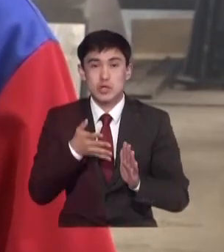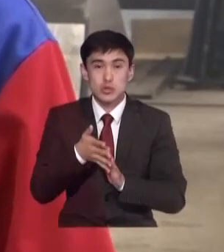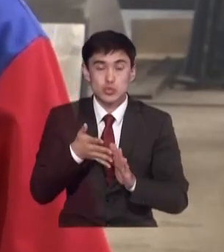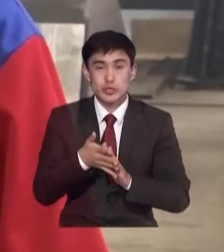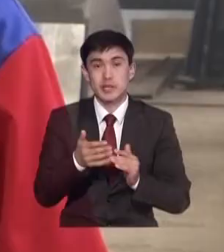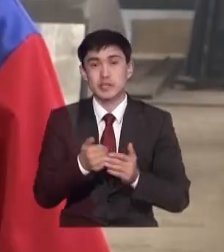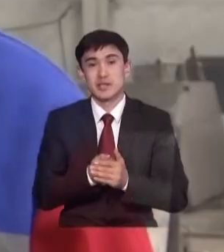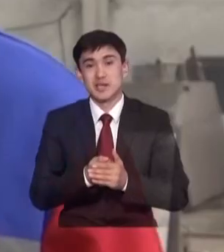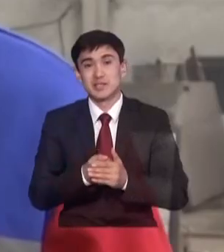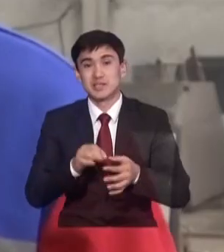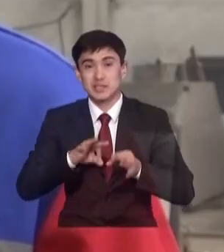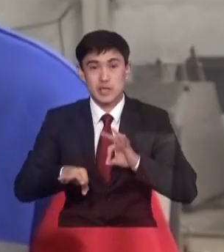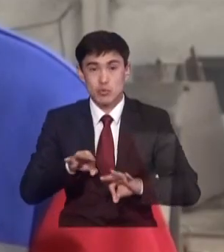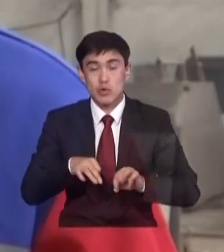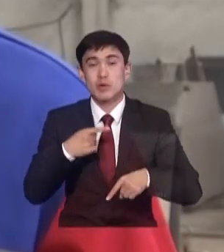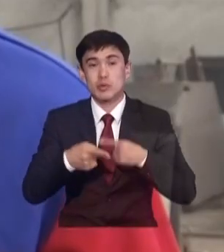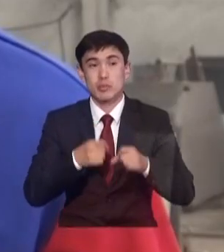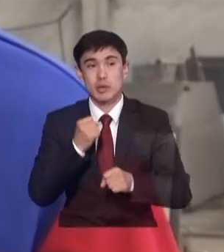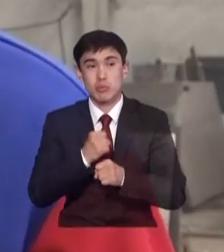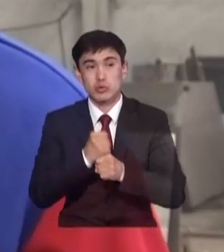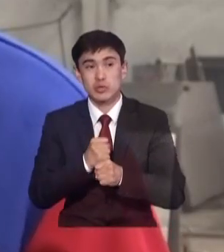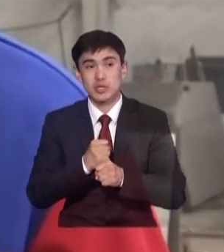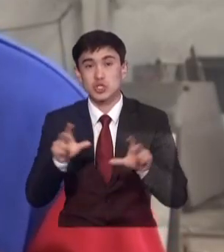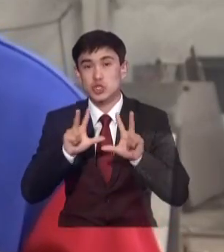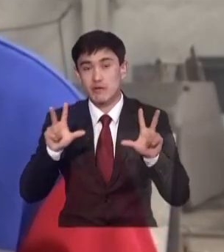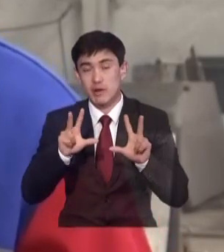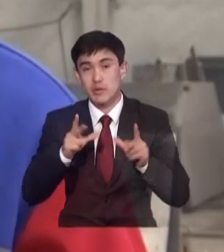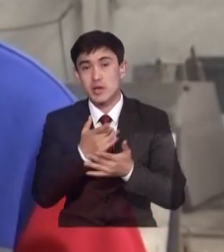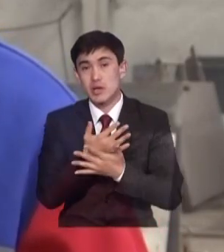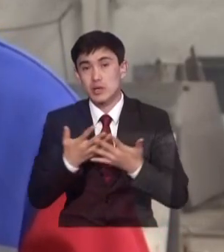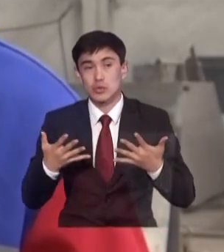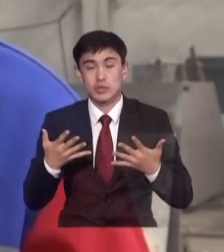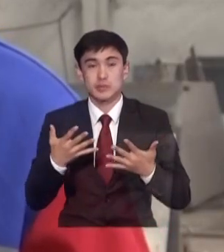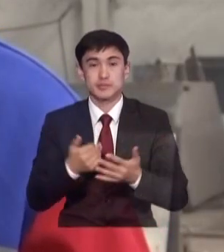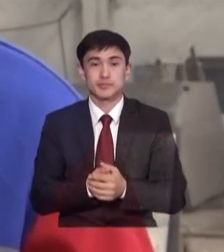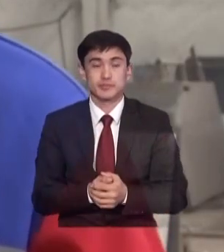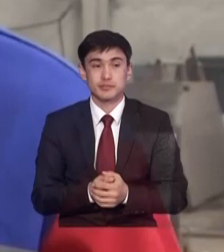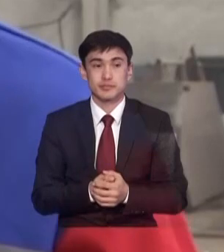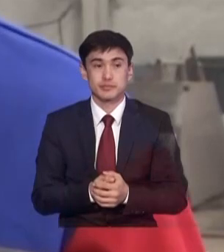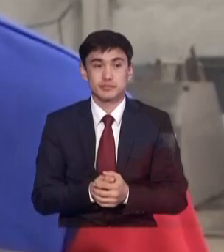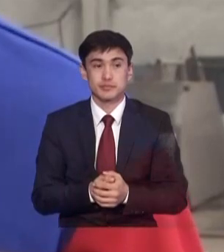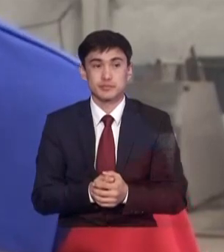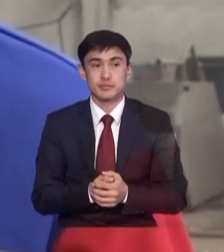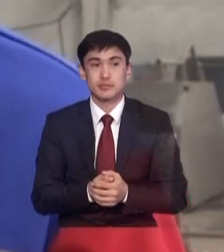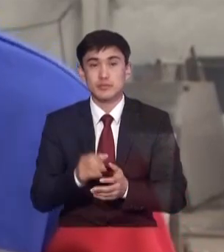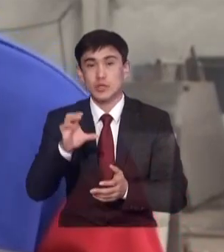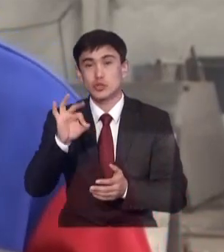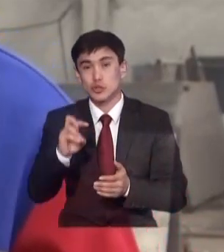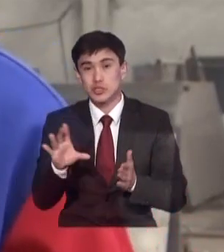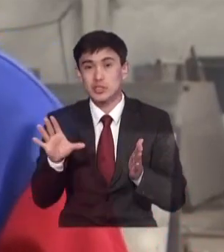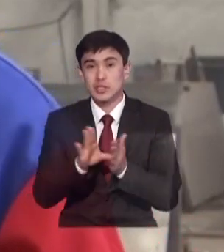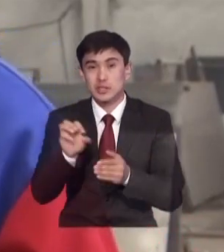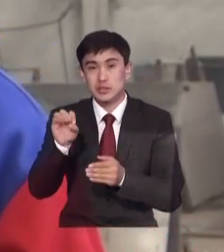изучали схему. И потом мы уже работали с шкафами, которые там счетчики,